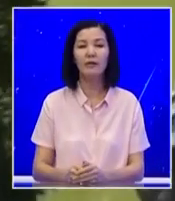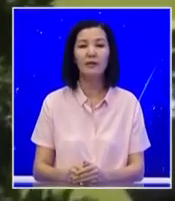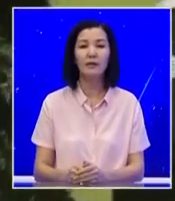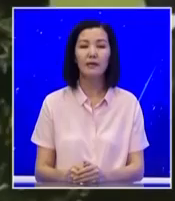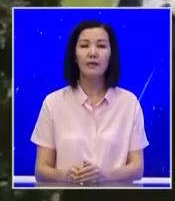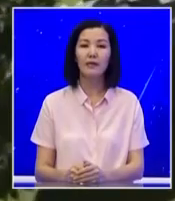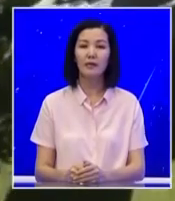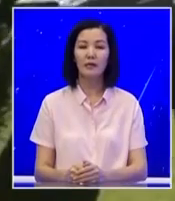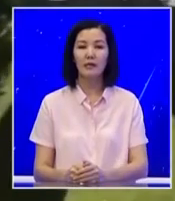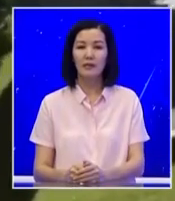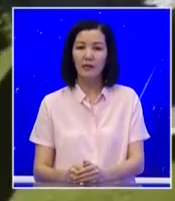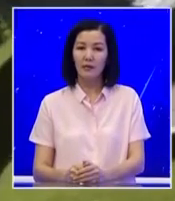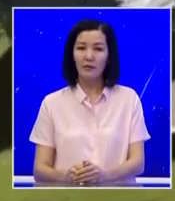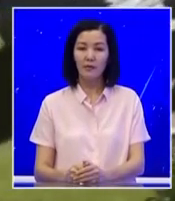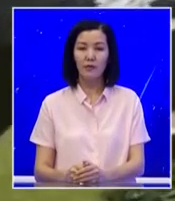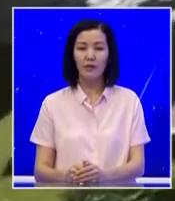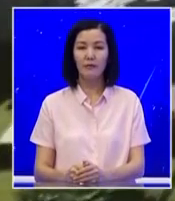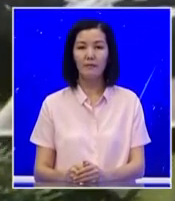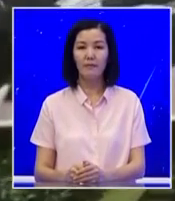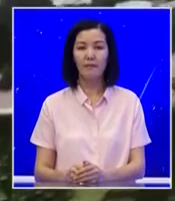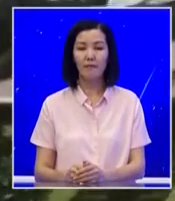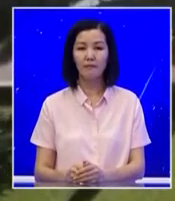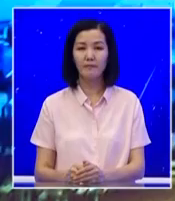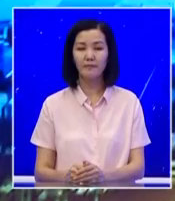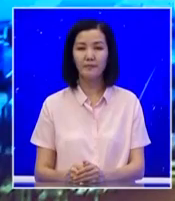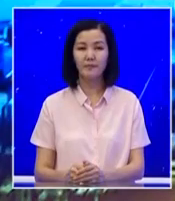Құдайберген, Абылай Құттықбай, Жетісу арнасы.